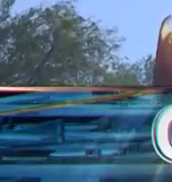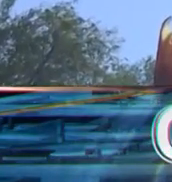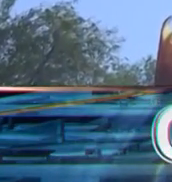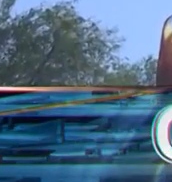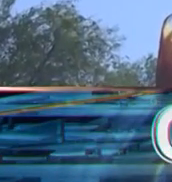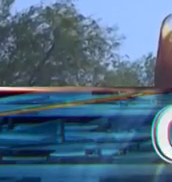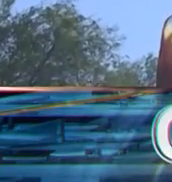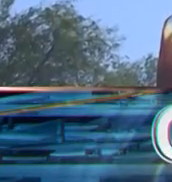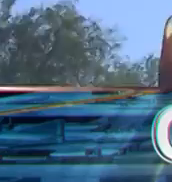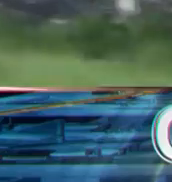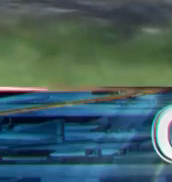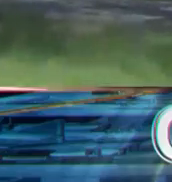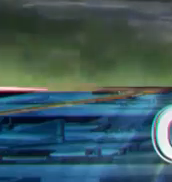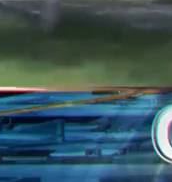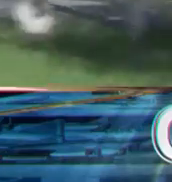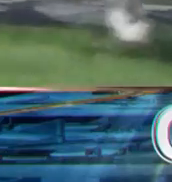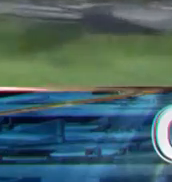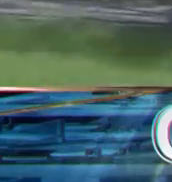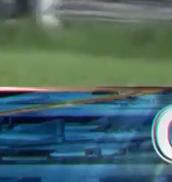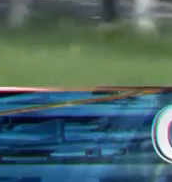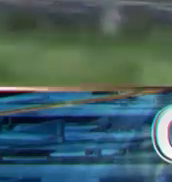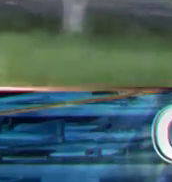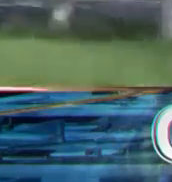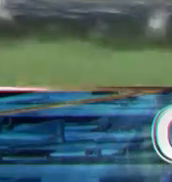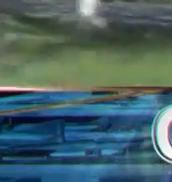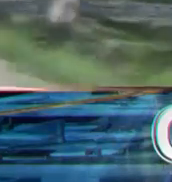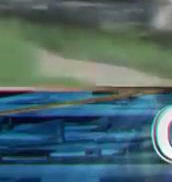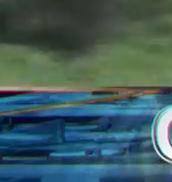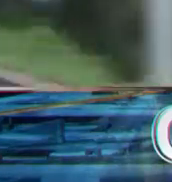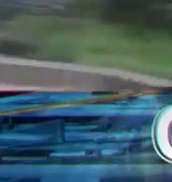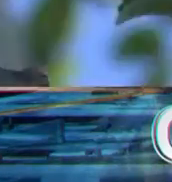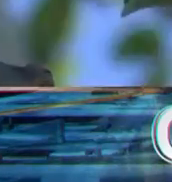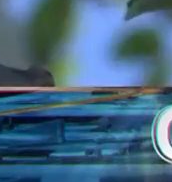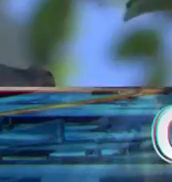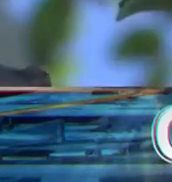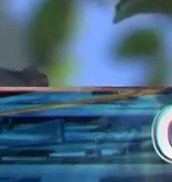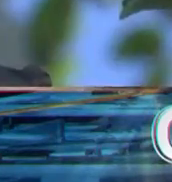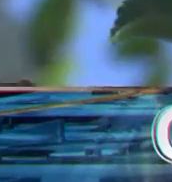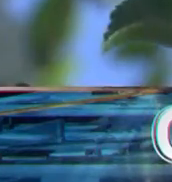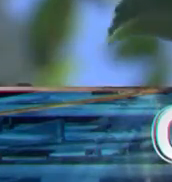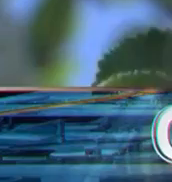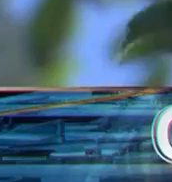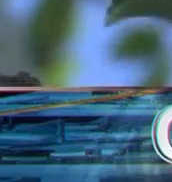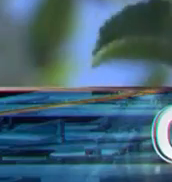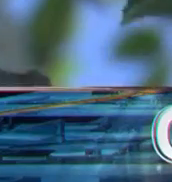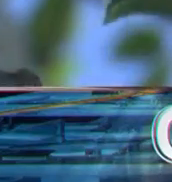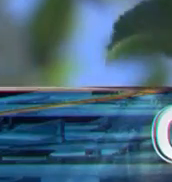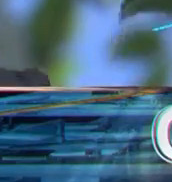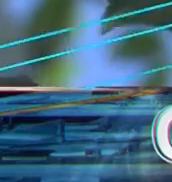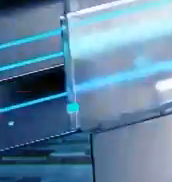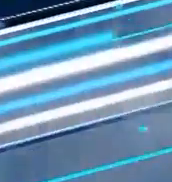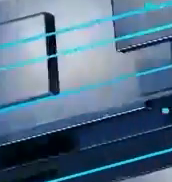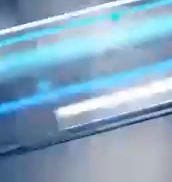Меняем гардероб. Температура апреля в 37 градусов была зафиксирована в 1946 году. Побьет ли природа свой рекорд в этом